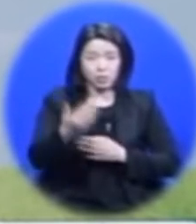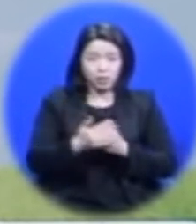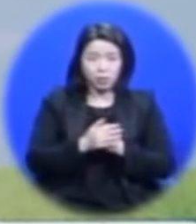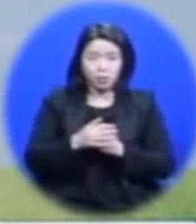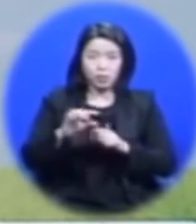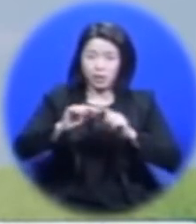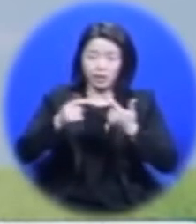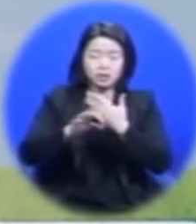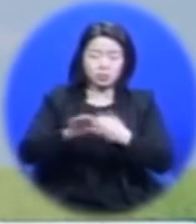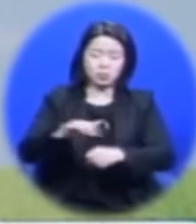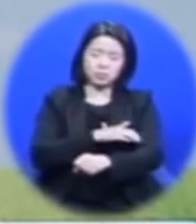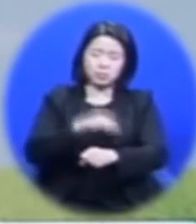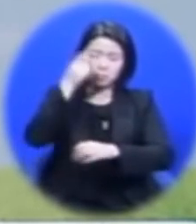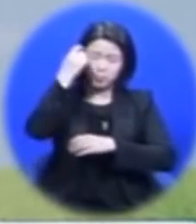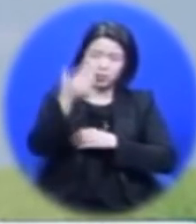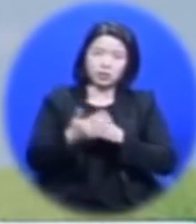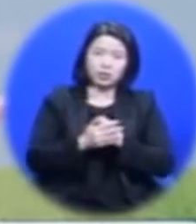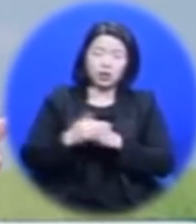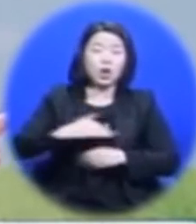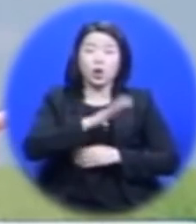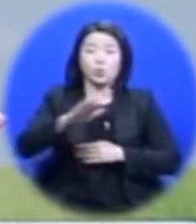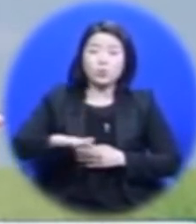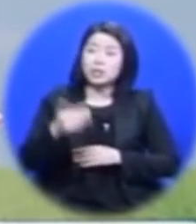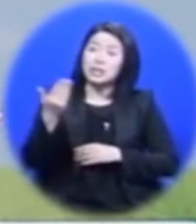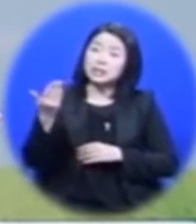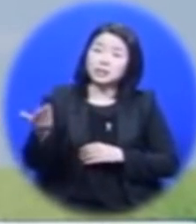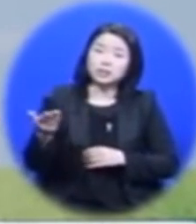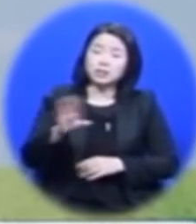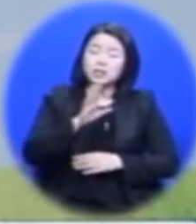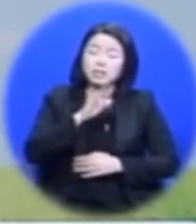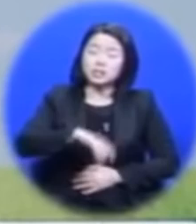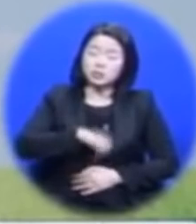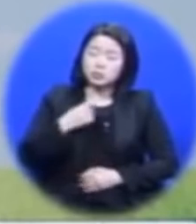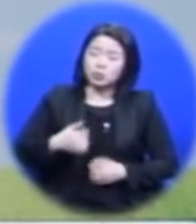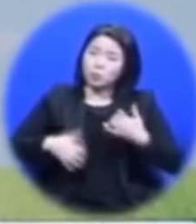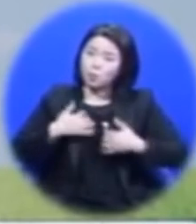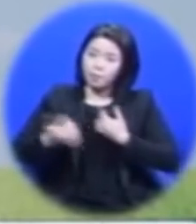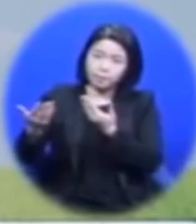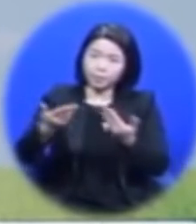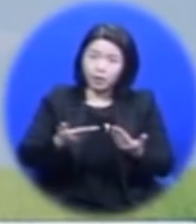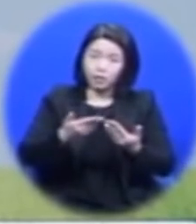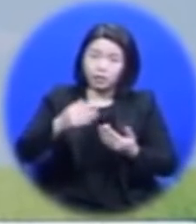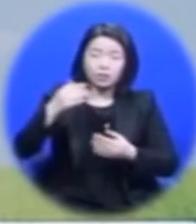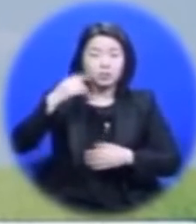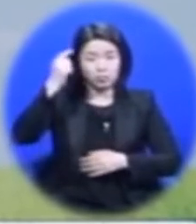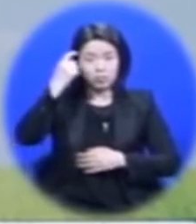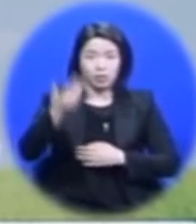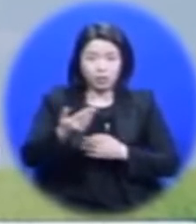느낌일까? 우리는 그들을 진심으로 환영하는 분위기일까요?